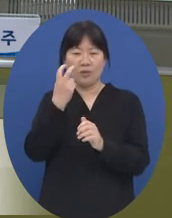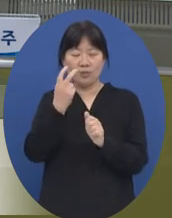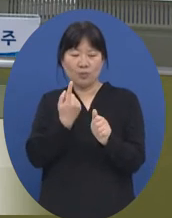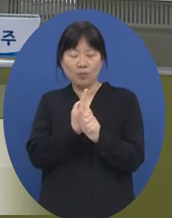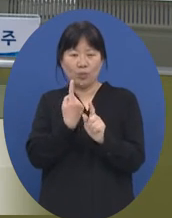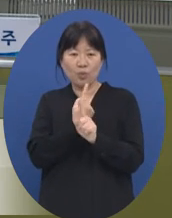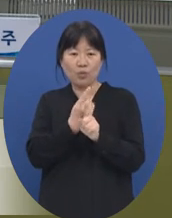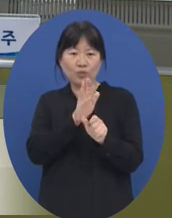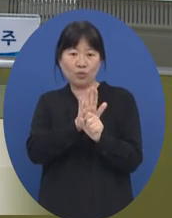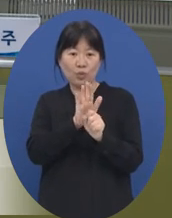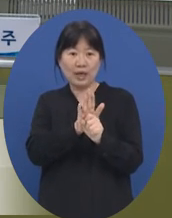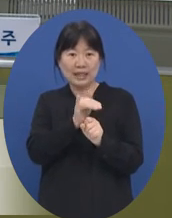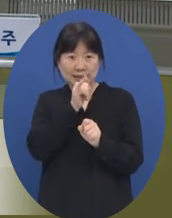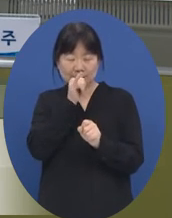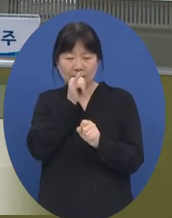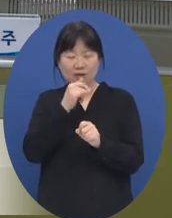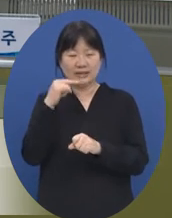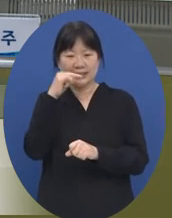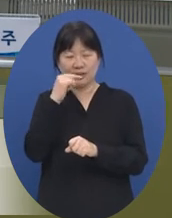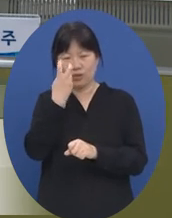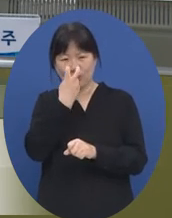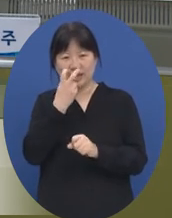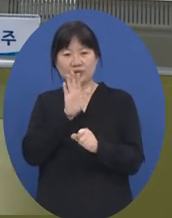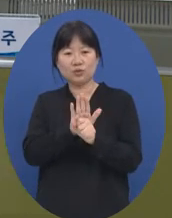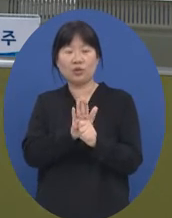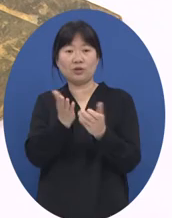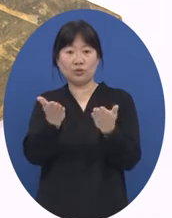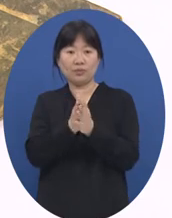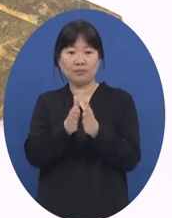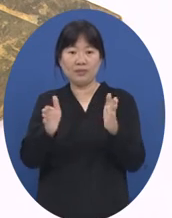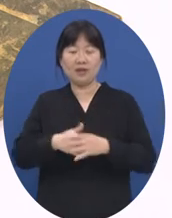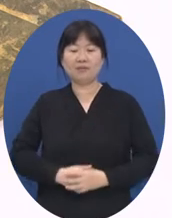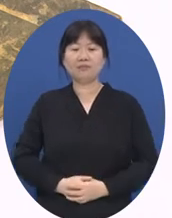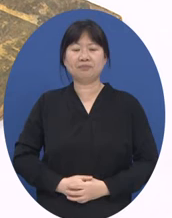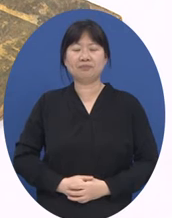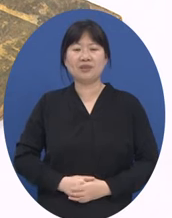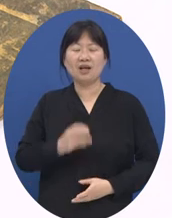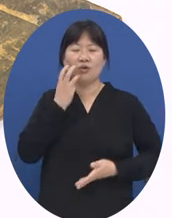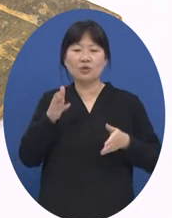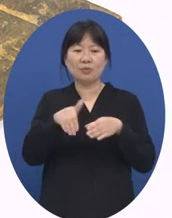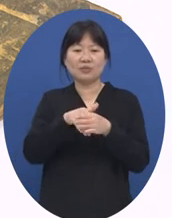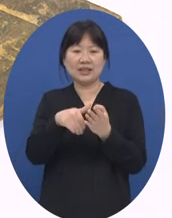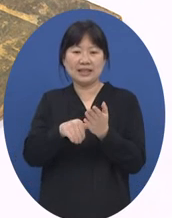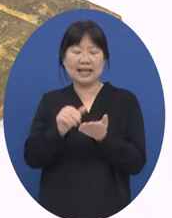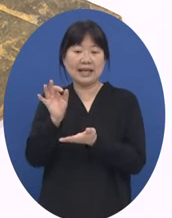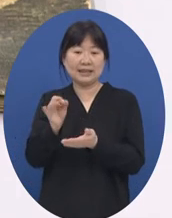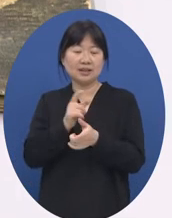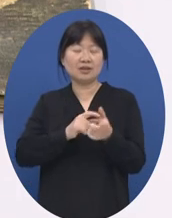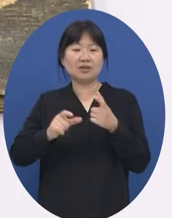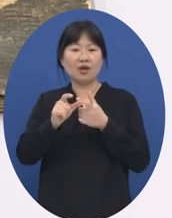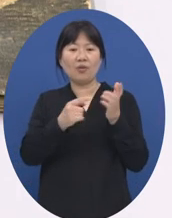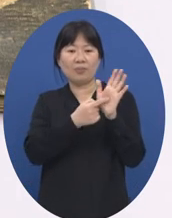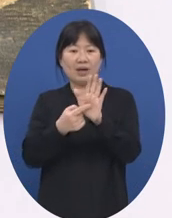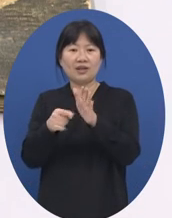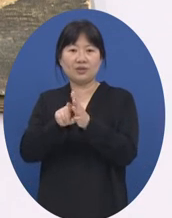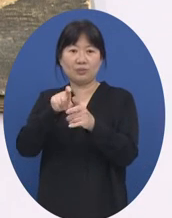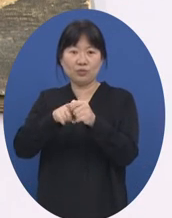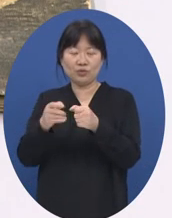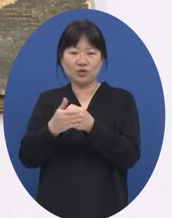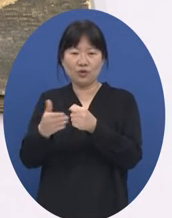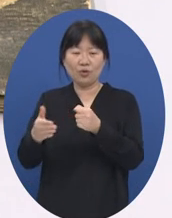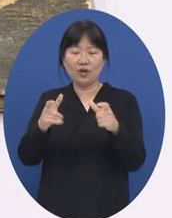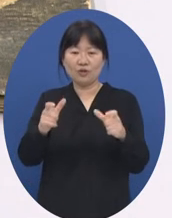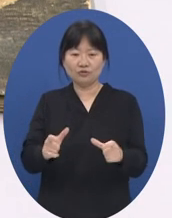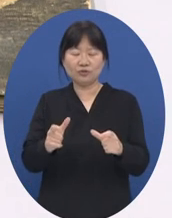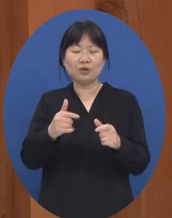부소정 이라든가 보존처리 라든가 1대 체계적인 관리에 들어갑니다 경기도는 경기도 문화재 같이 널리 알릴 수 있도록